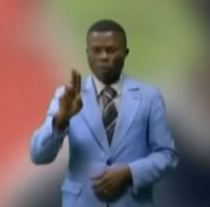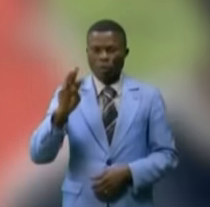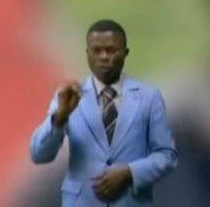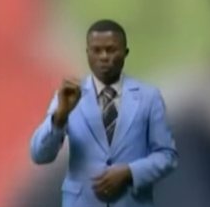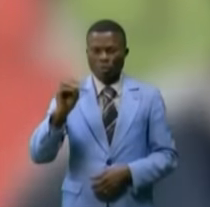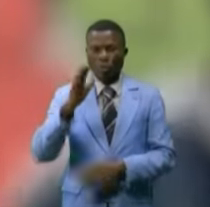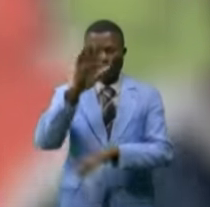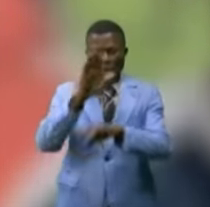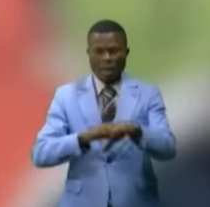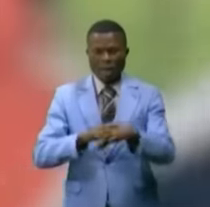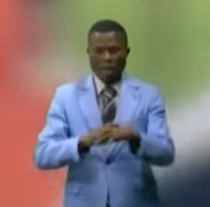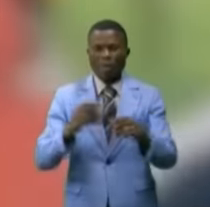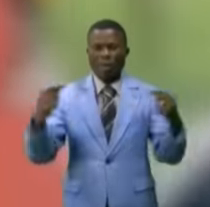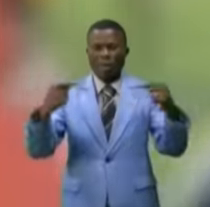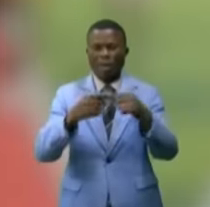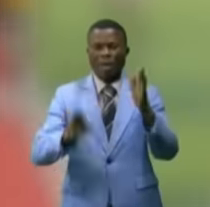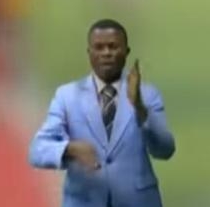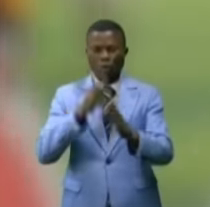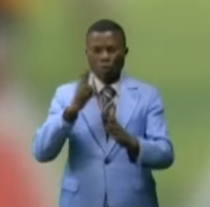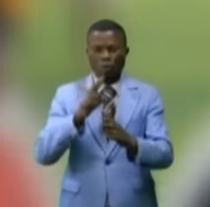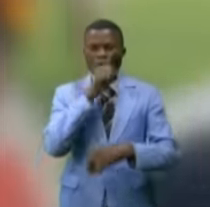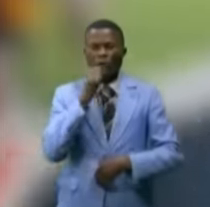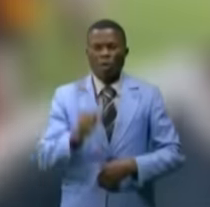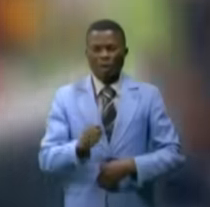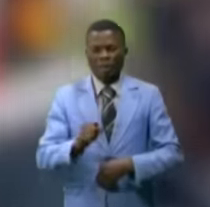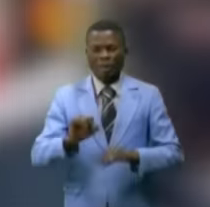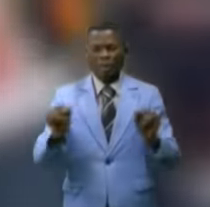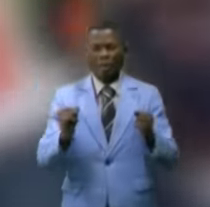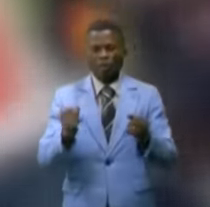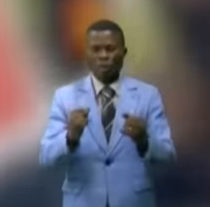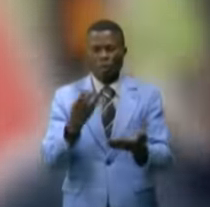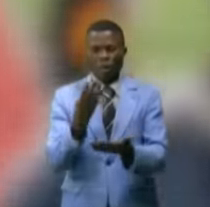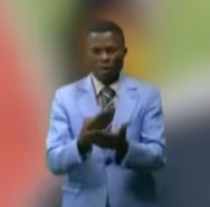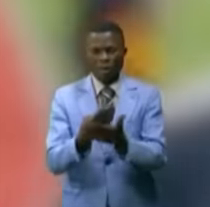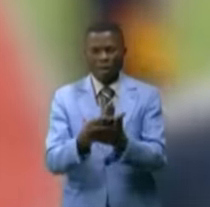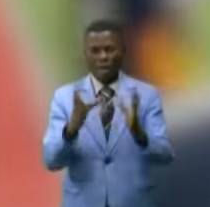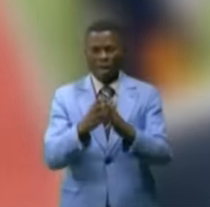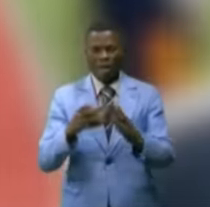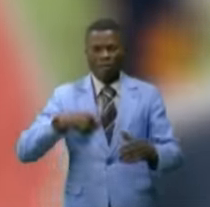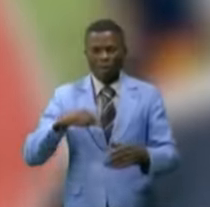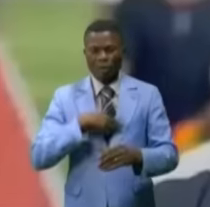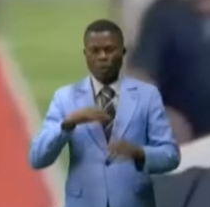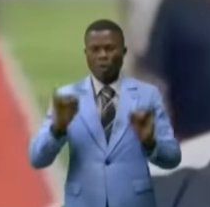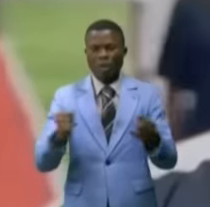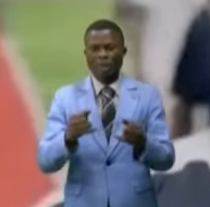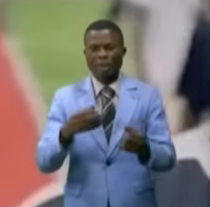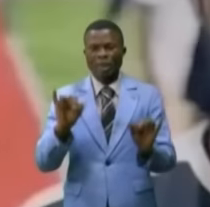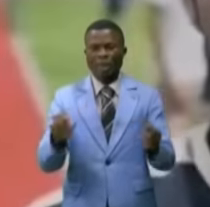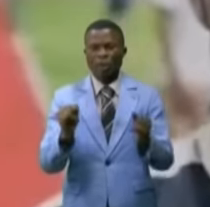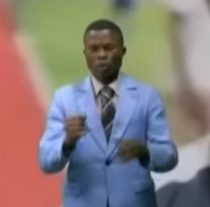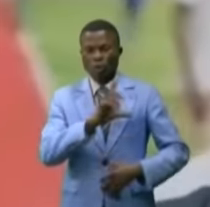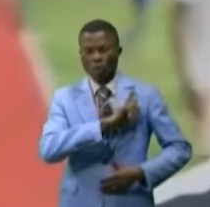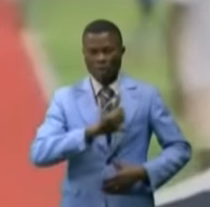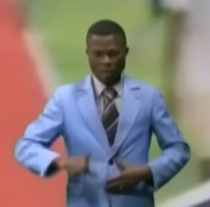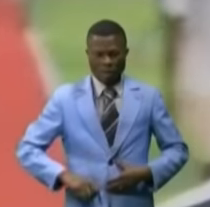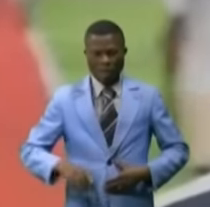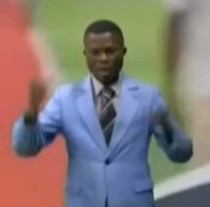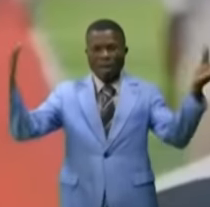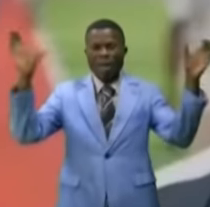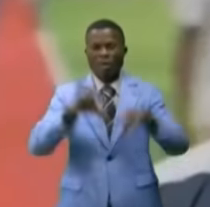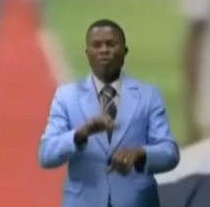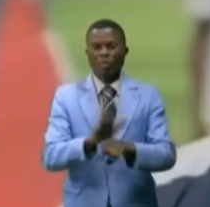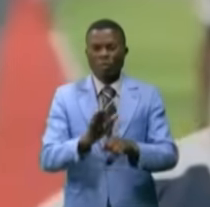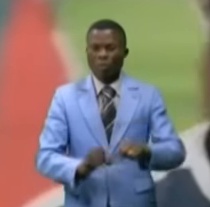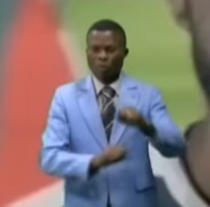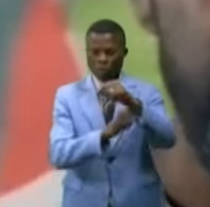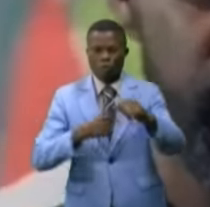match à Bissot, il y a les 12, il y a les légendes, il y a Barcelone. La Bissot, il y a les gens, il y a RDC. Vous pouvez venir, vous pouvez soutenir